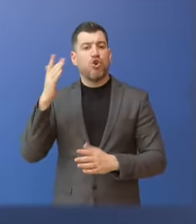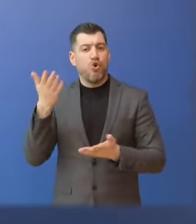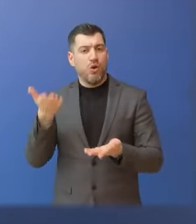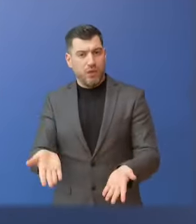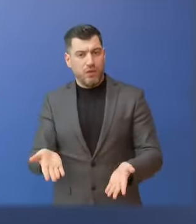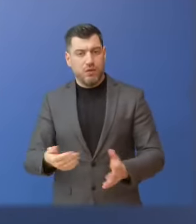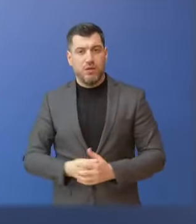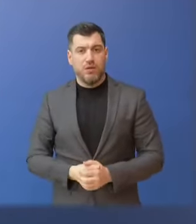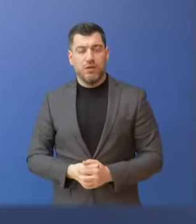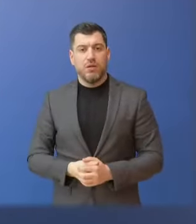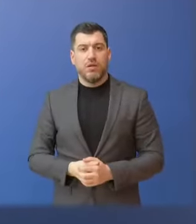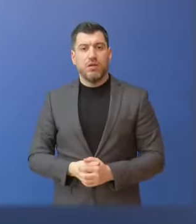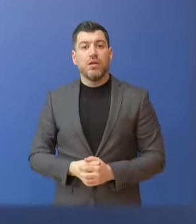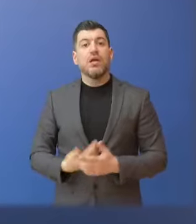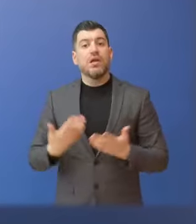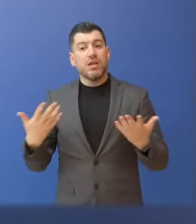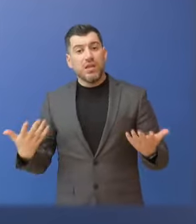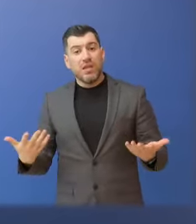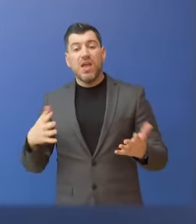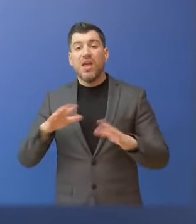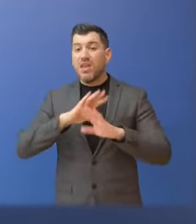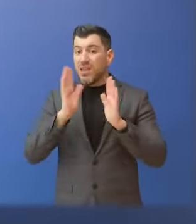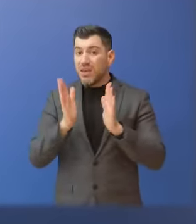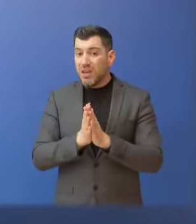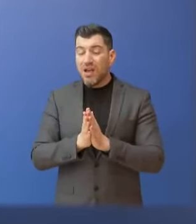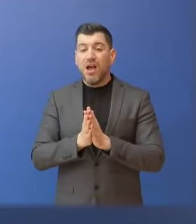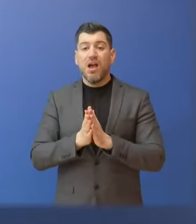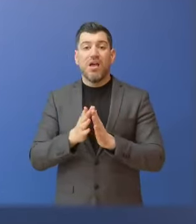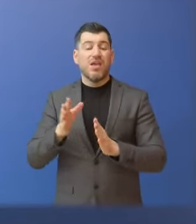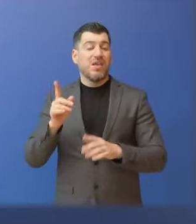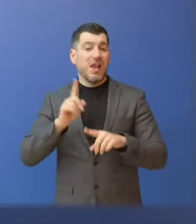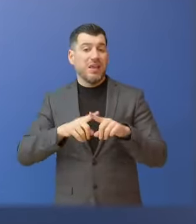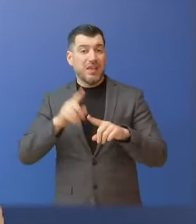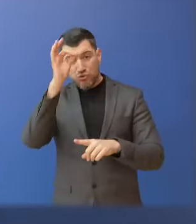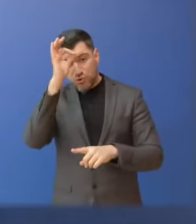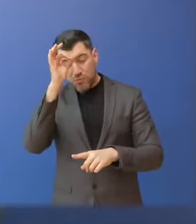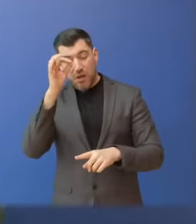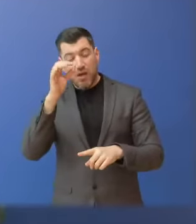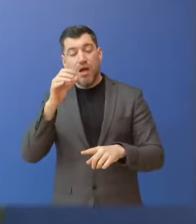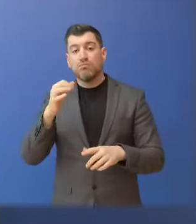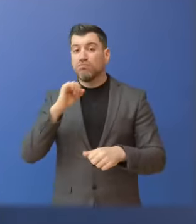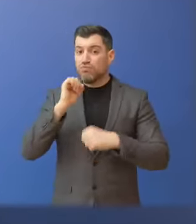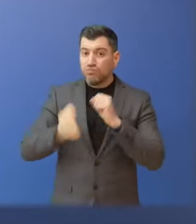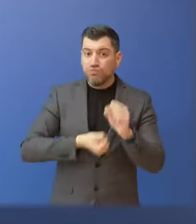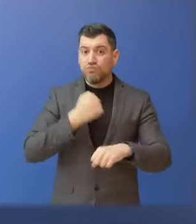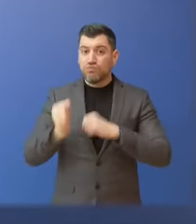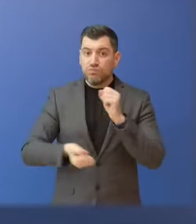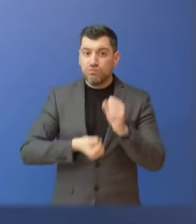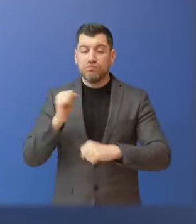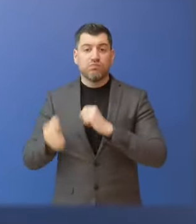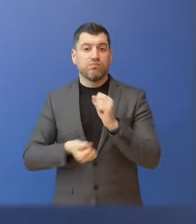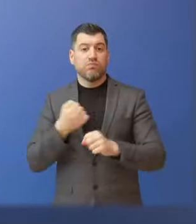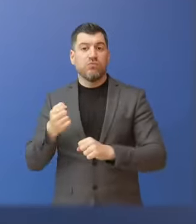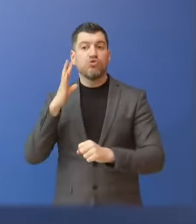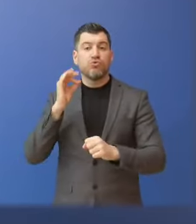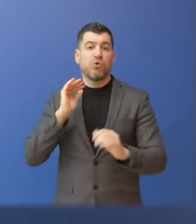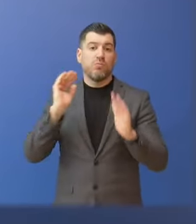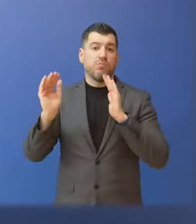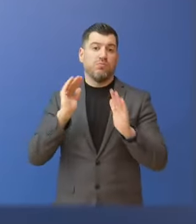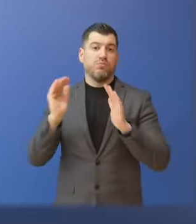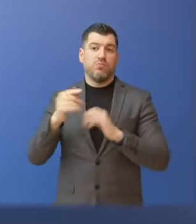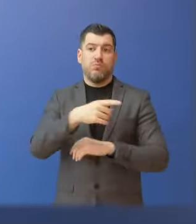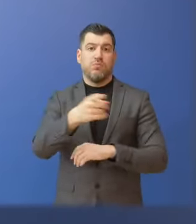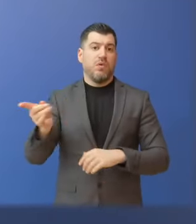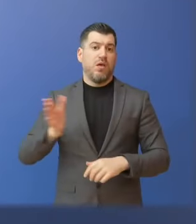στην προσπάθεια των γυναικών και των ανδρών της ελληνικής αστυνομίας και όλων των υπόλοιπων αρχών που εμπλέκονται για την ασφάλεια μας